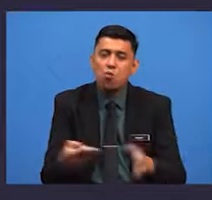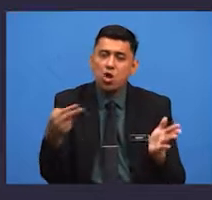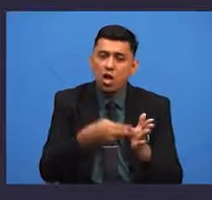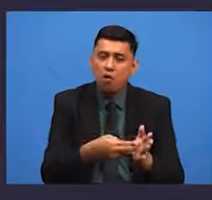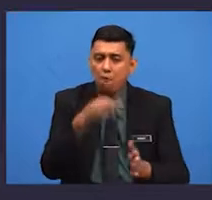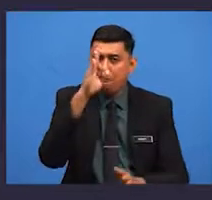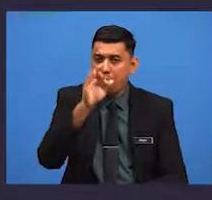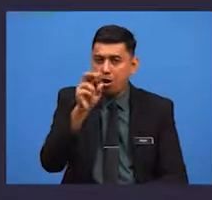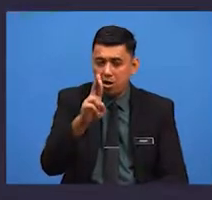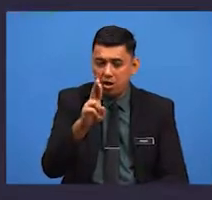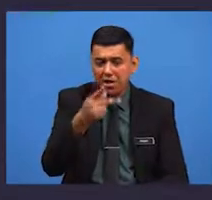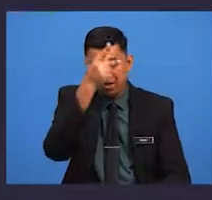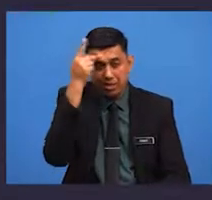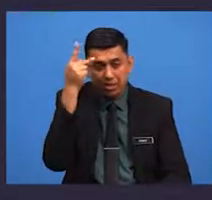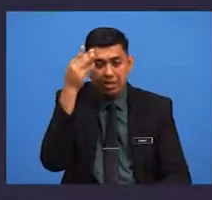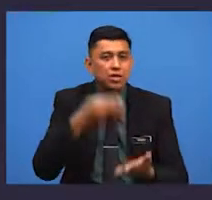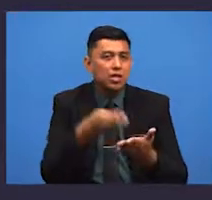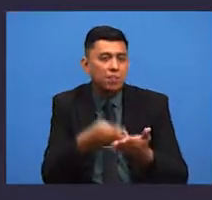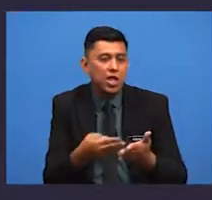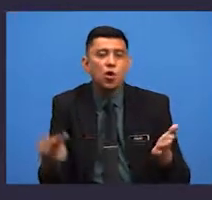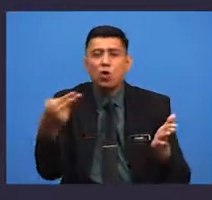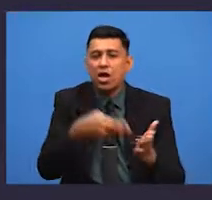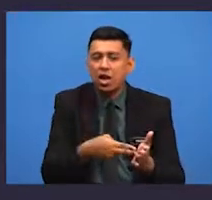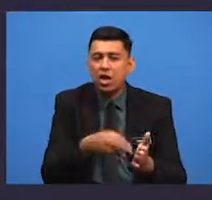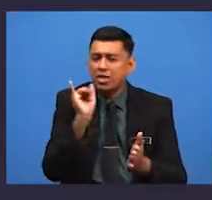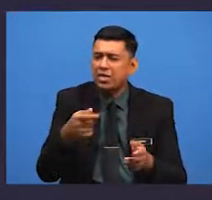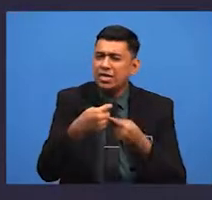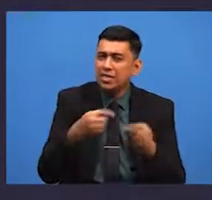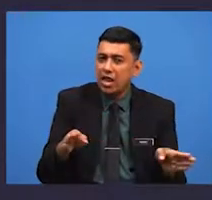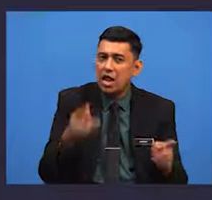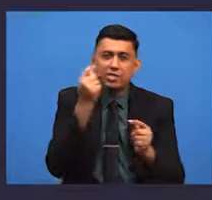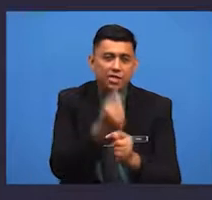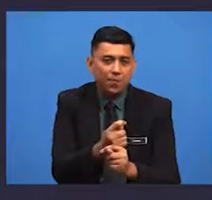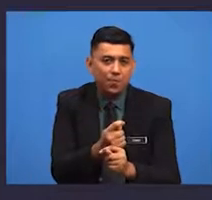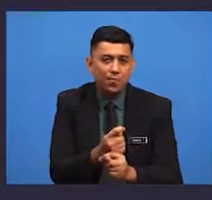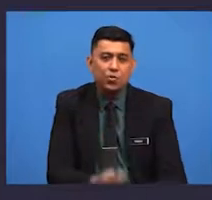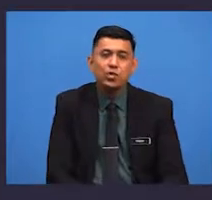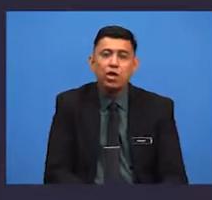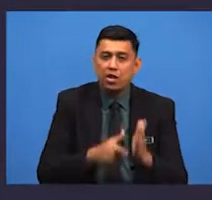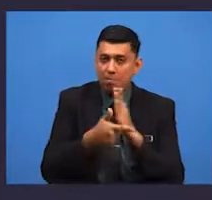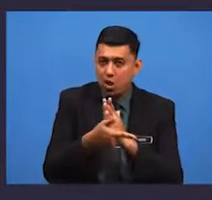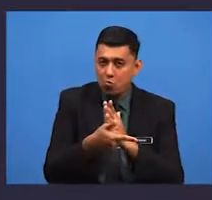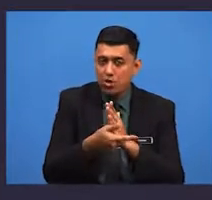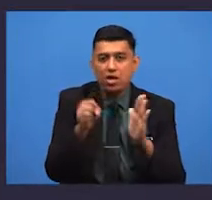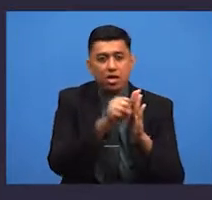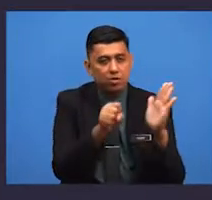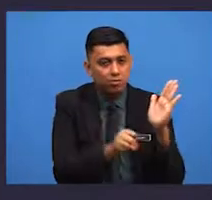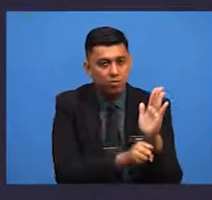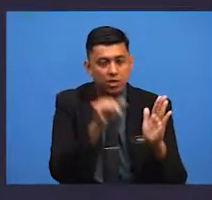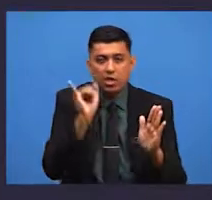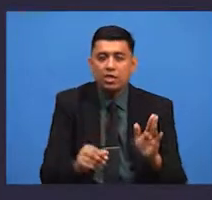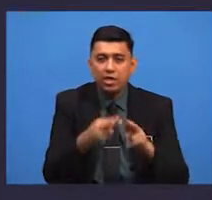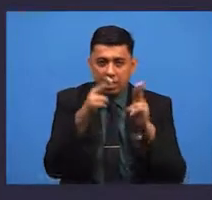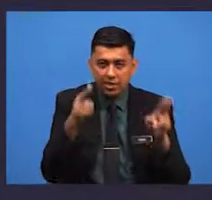for kerana bilangan ulangan yang telah ditetapkan melalui syarat yang